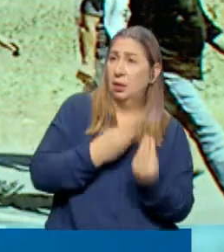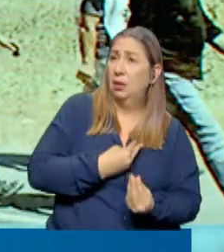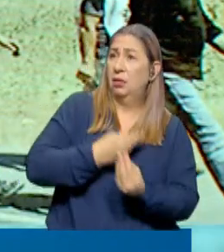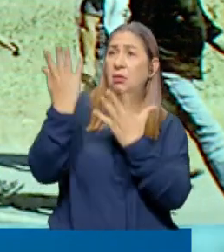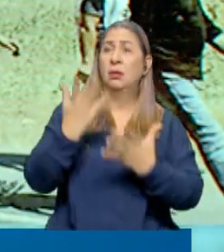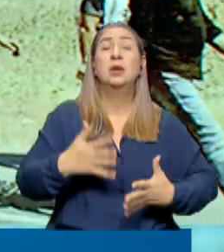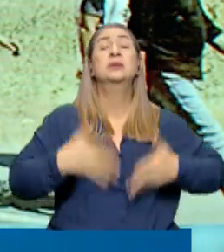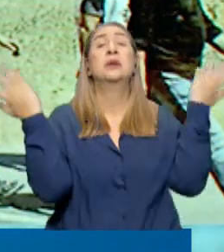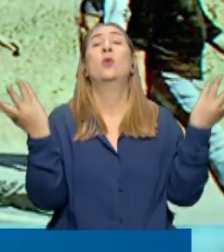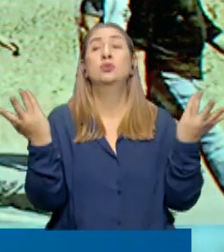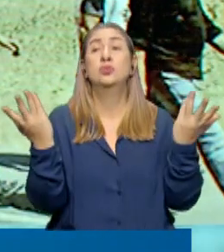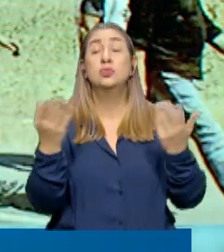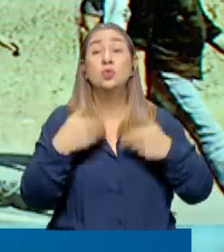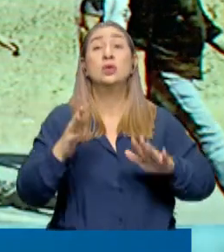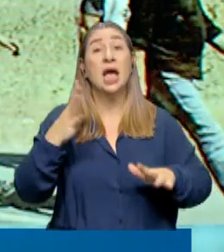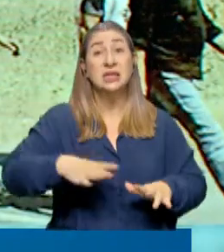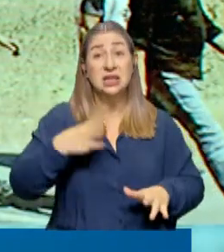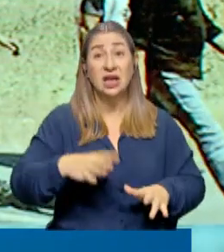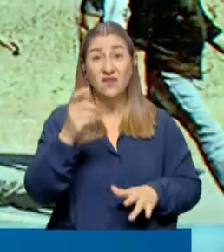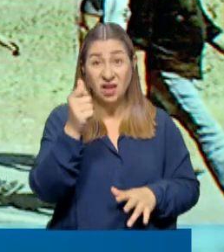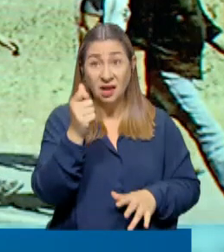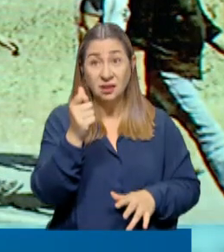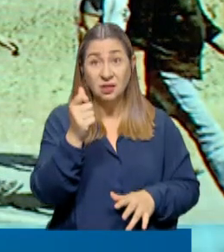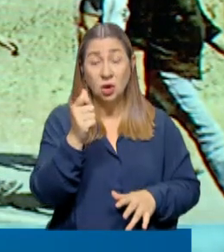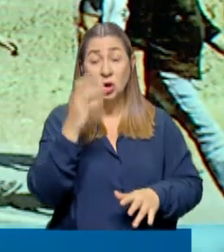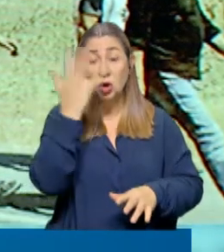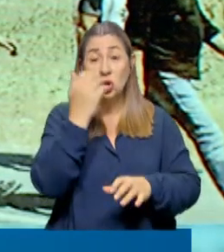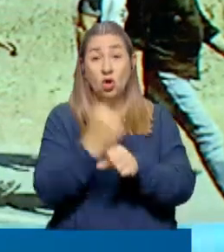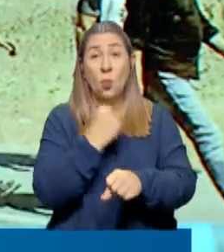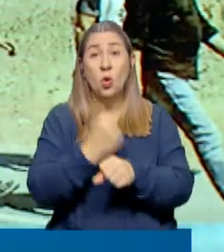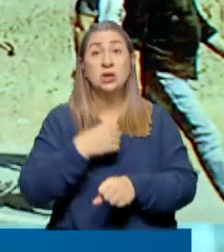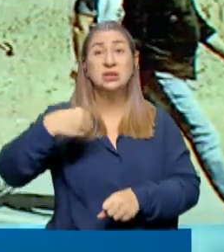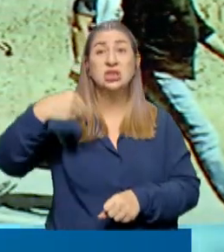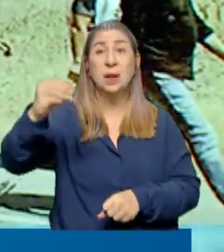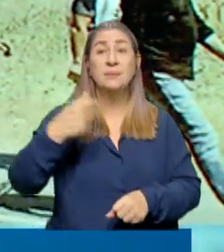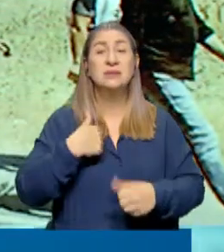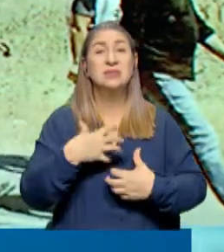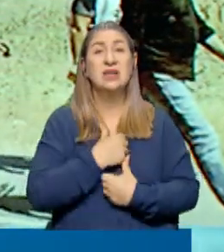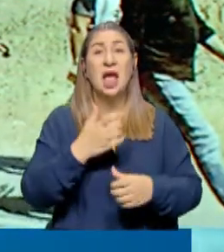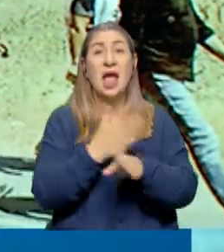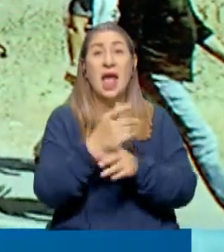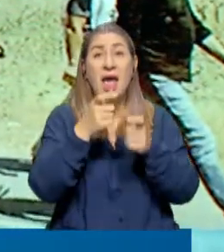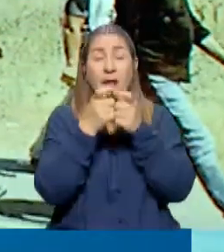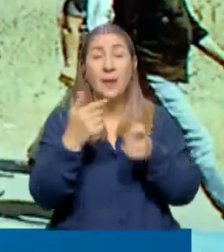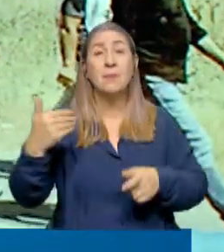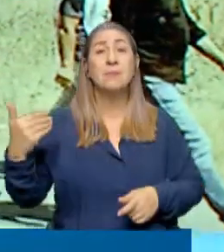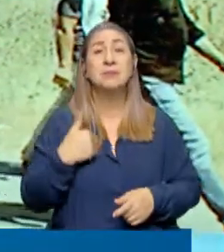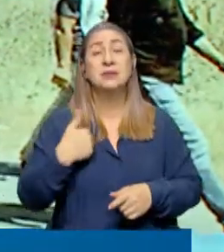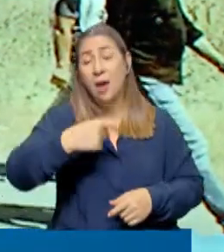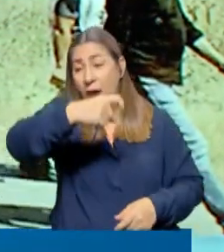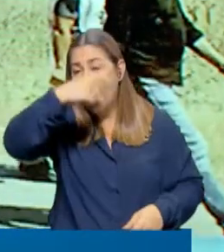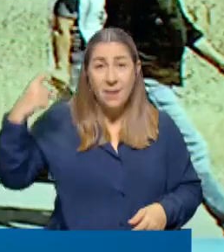çekilmesini istemiyoruz. Yoksa istedikleri fiyattan kömürü satacaklar. Bizim derdimiz ekmek, bizim derdimiz